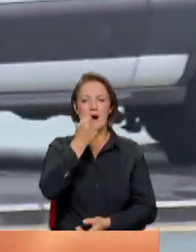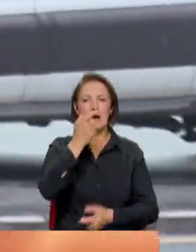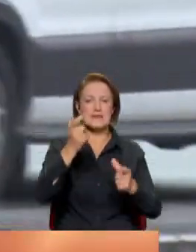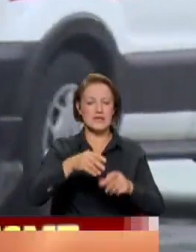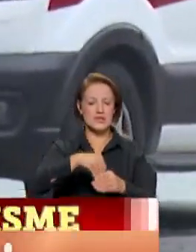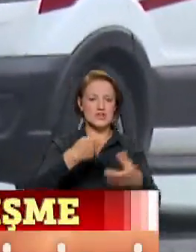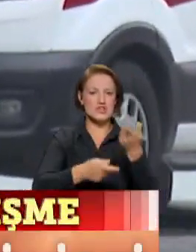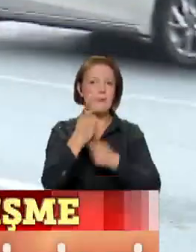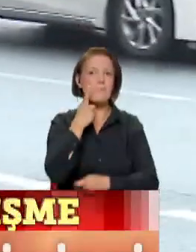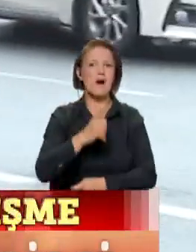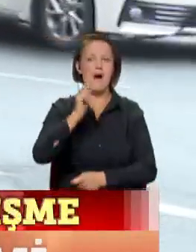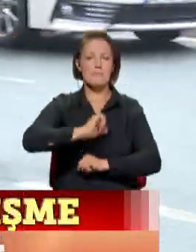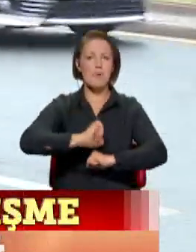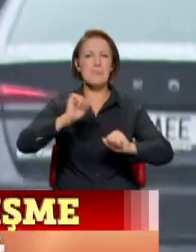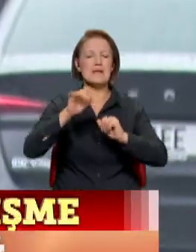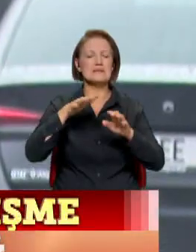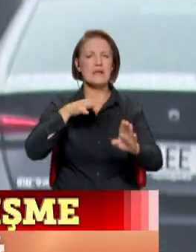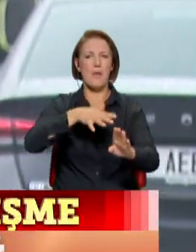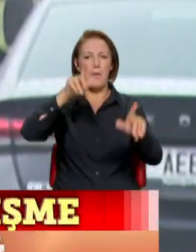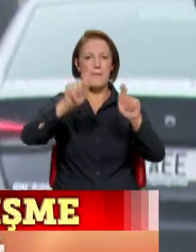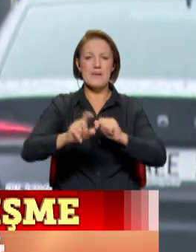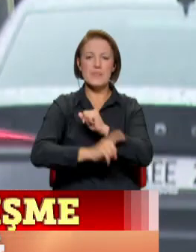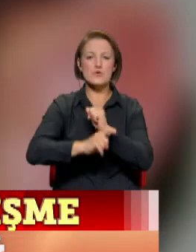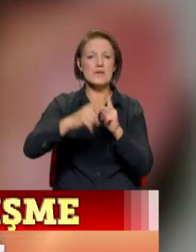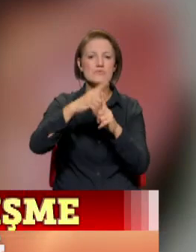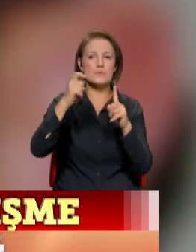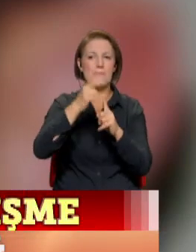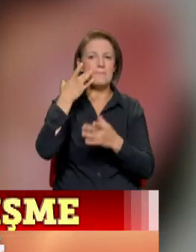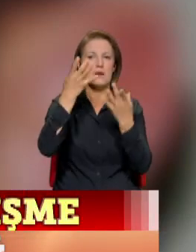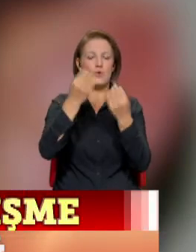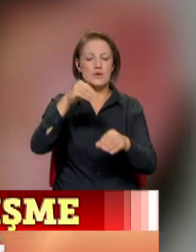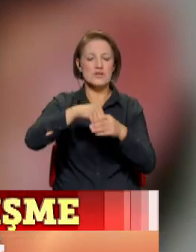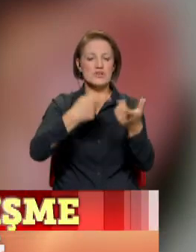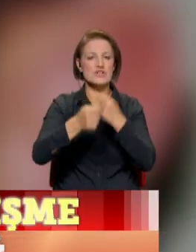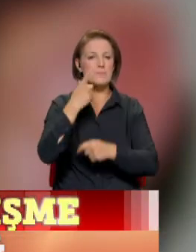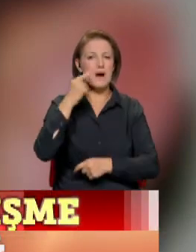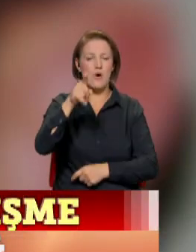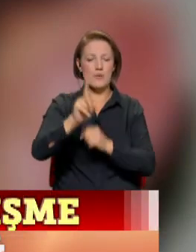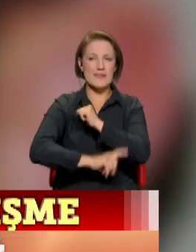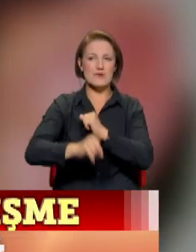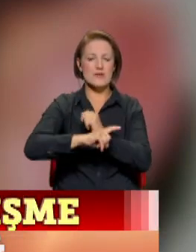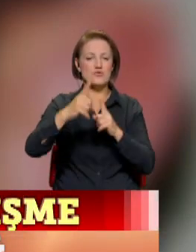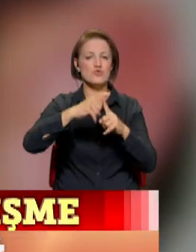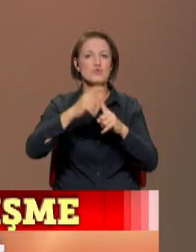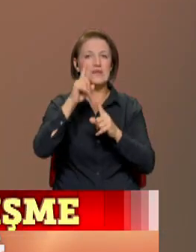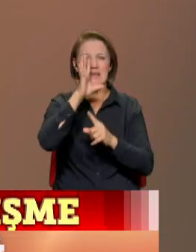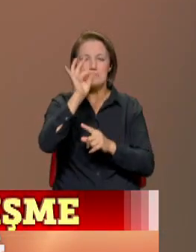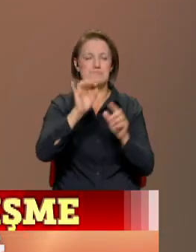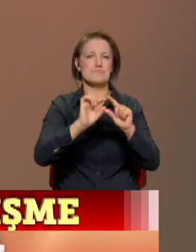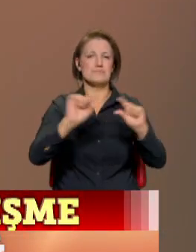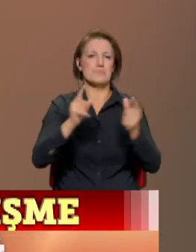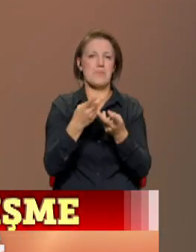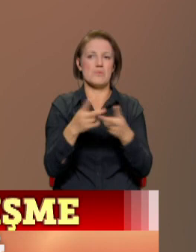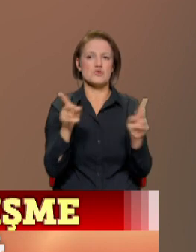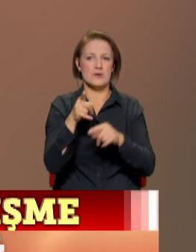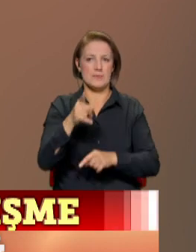Ankara'da İçişleri Bakanlığı'na bombalı saldırı düzenleyen teröristlerin kimlikleri belli oldu. İçişleri Bakanlığı o teröristlerin kimliğini açıkladı. İki